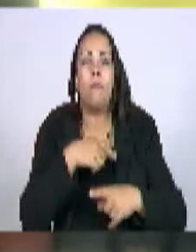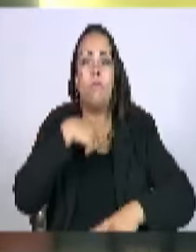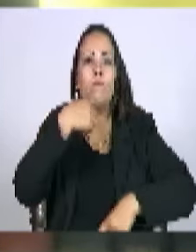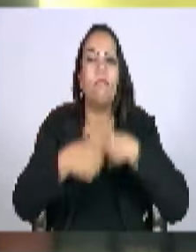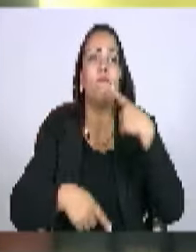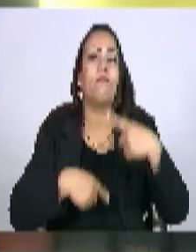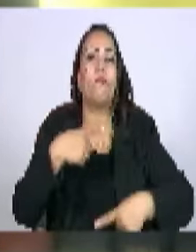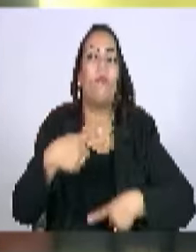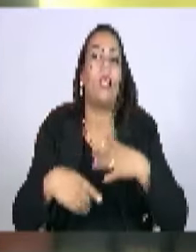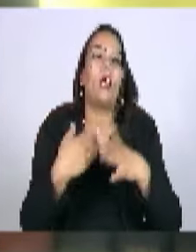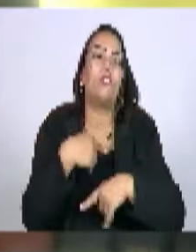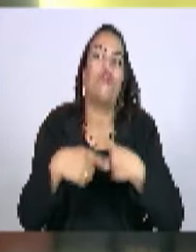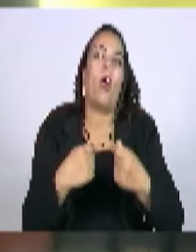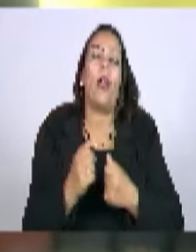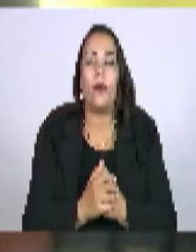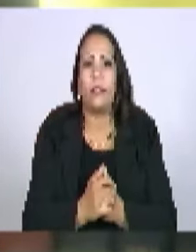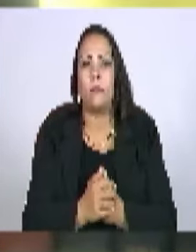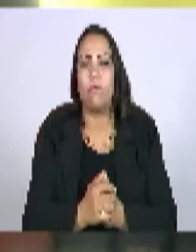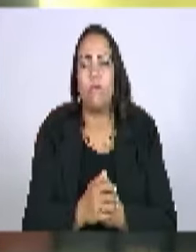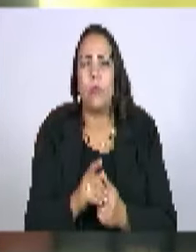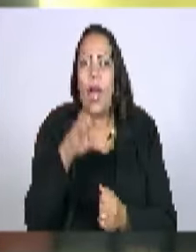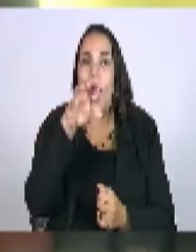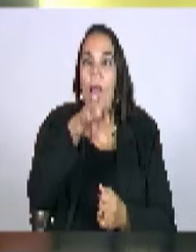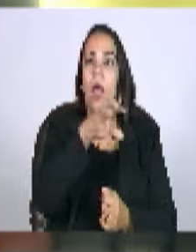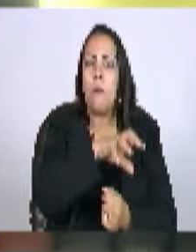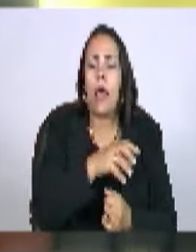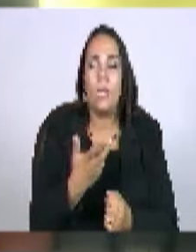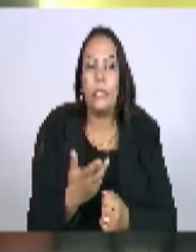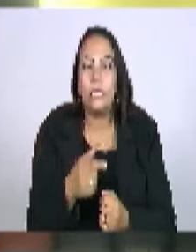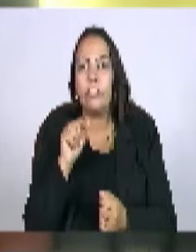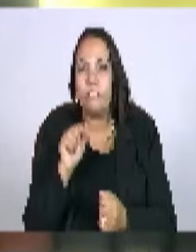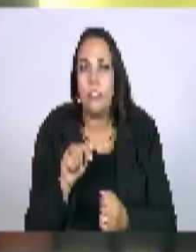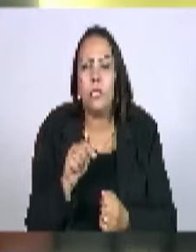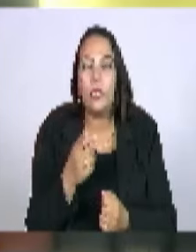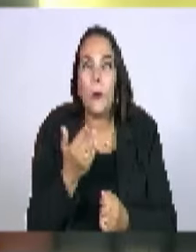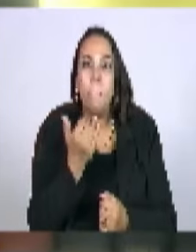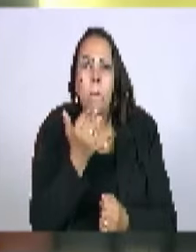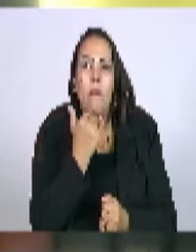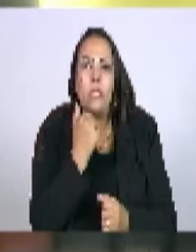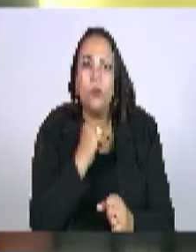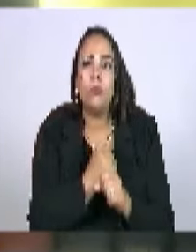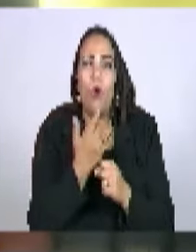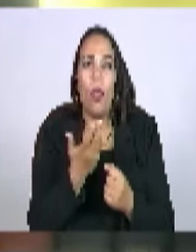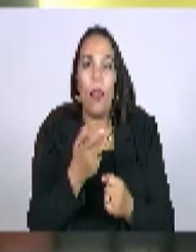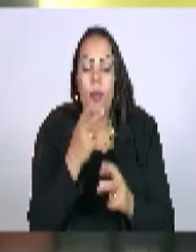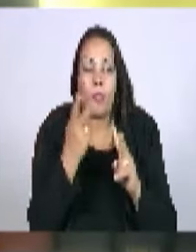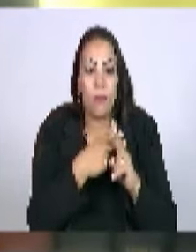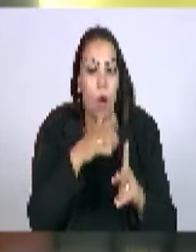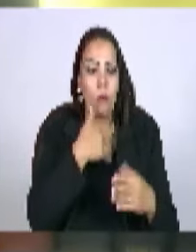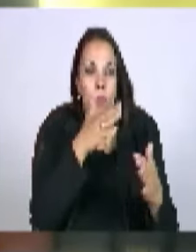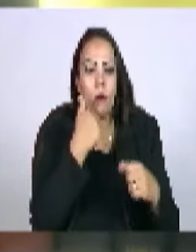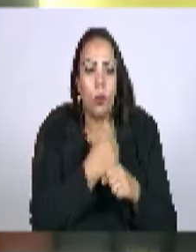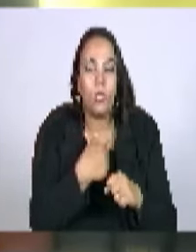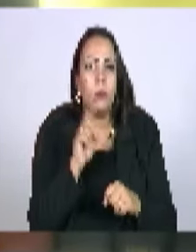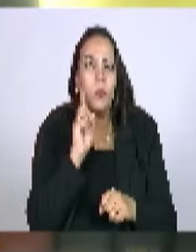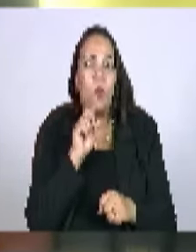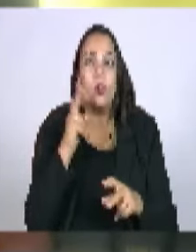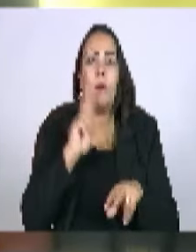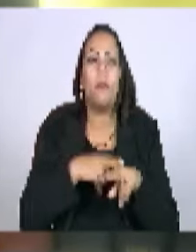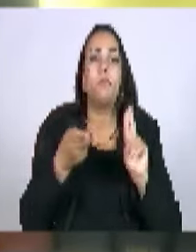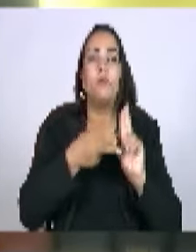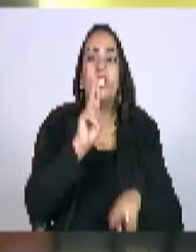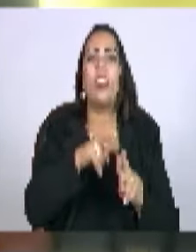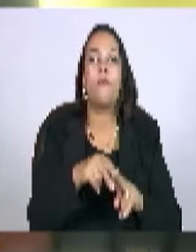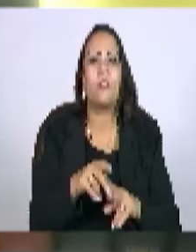بتمر وبتمشي طب ما في اماكن دلوقتي مش لاقيه ناس تشتغل ومساله الهجره اصبح في تضيق